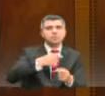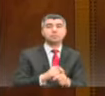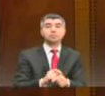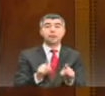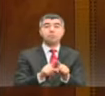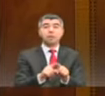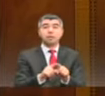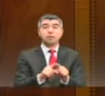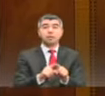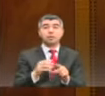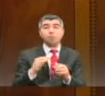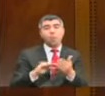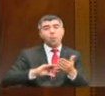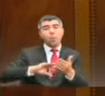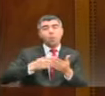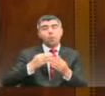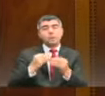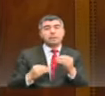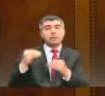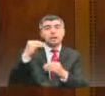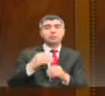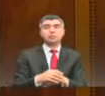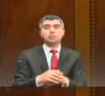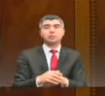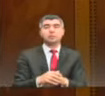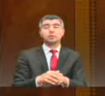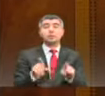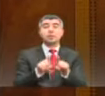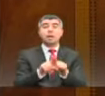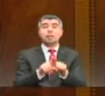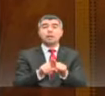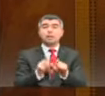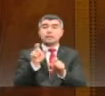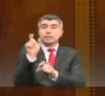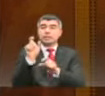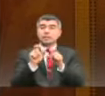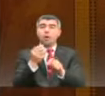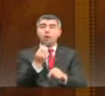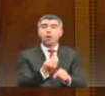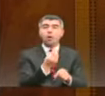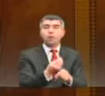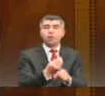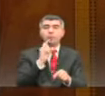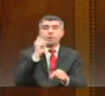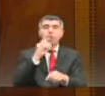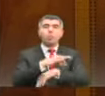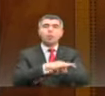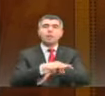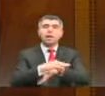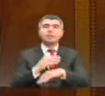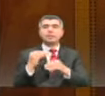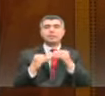العائلية للجميع بطبيعة الحال وعدد الأطفال المستفيدين من هذه التعويضات العائلية، وضع سياسة